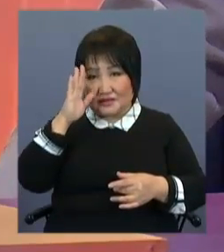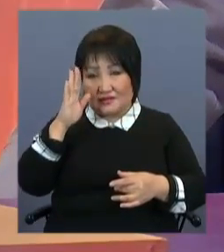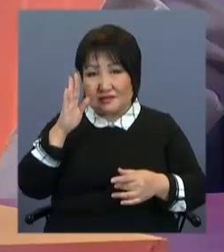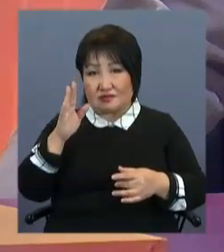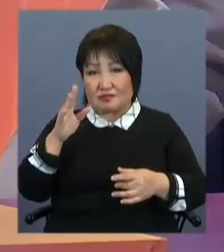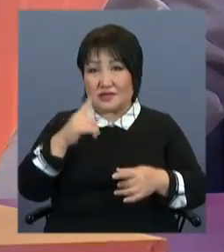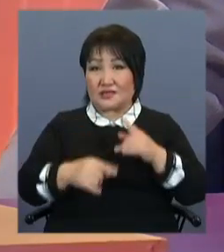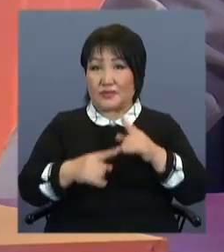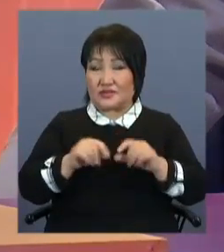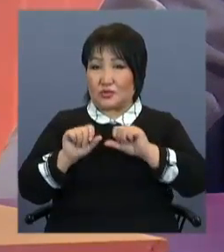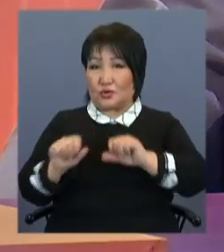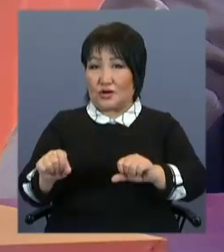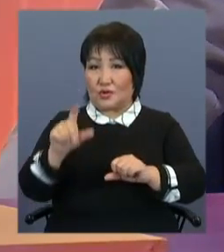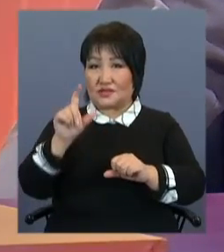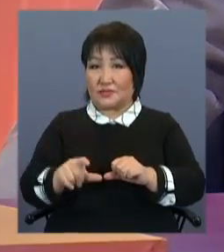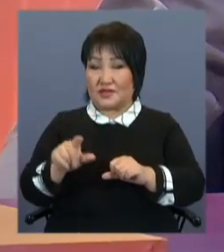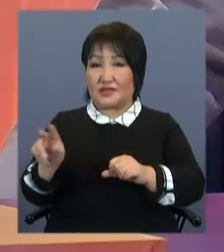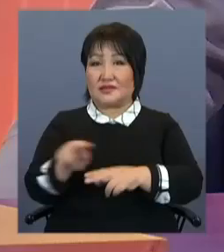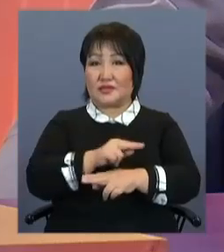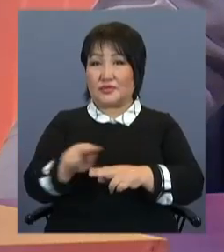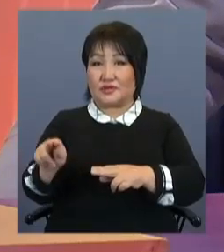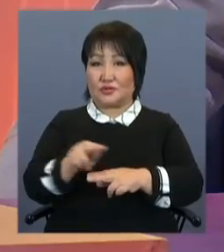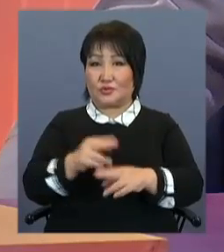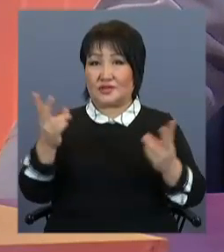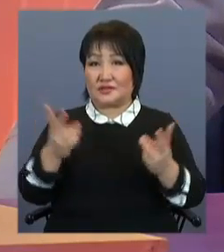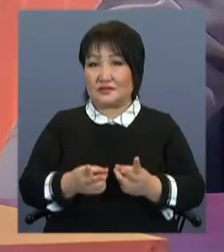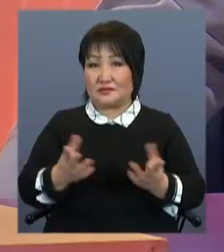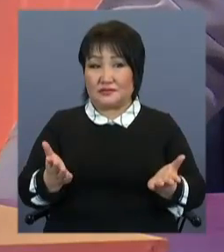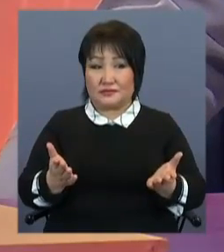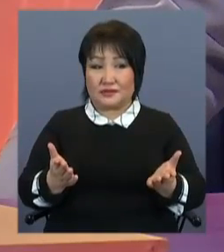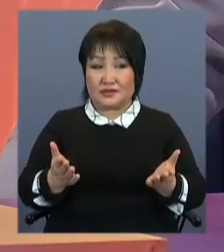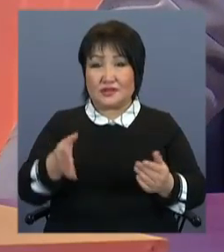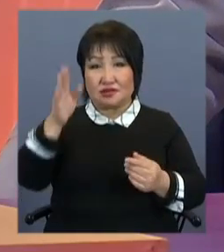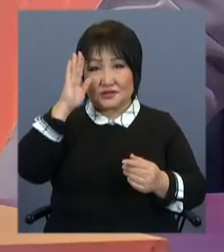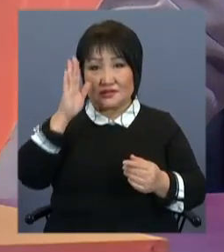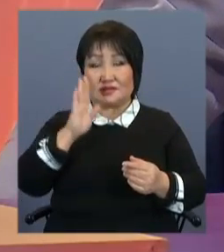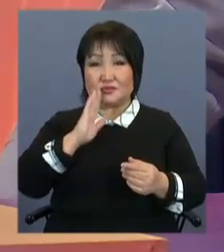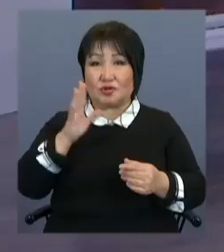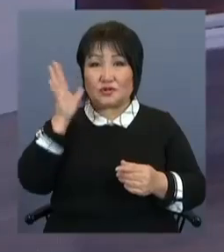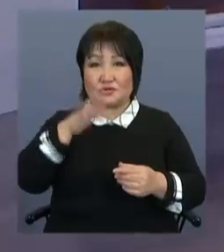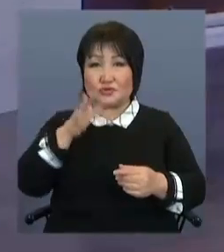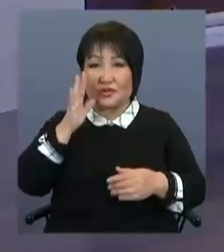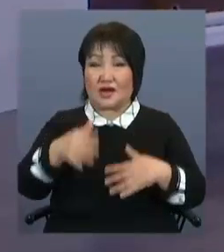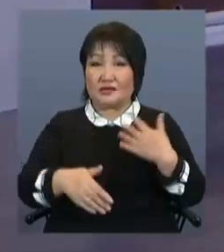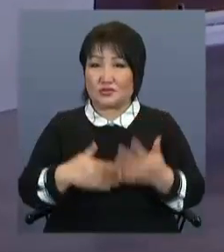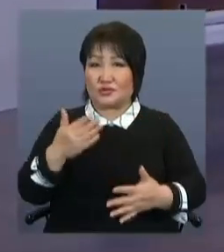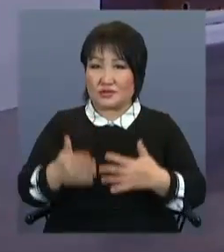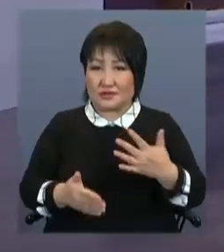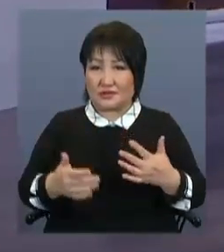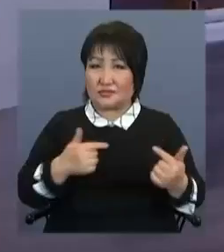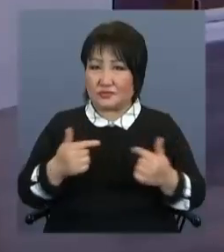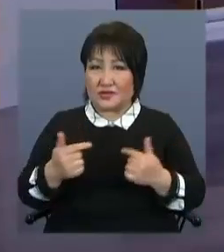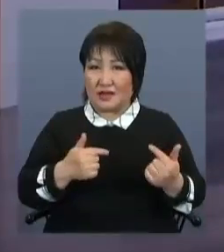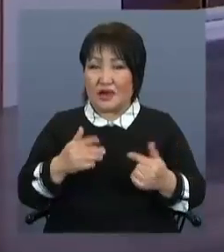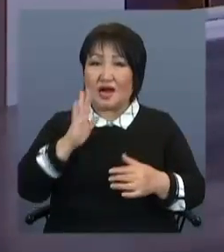Ал тарихымызға қарасақ, етігімен жігіттер су кешіп жүрген уақытта әйелдерде болды атқа мінген, қолынан найза